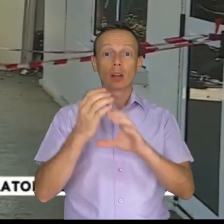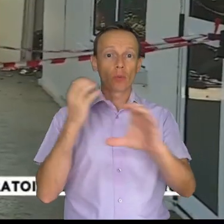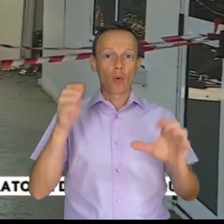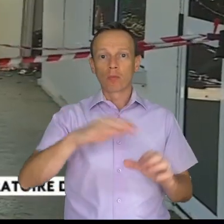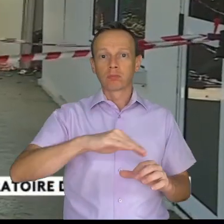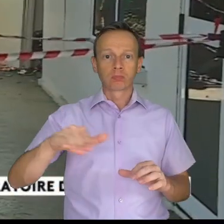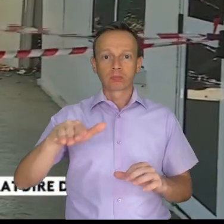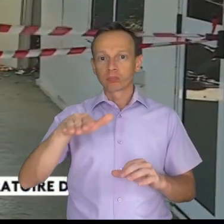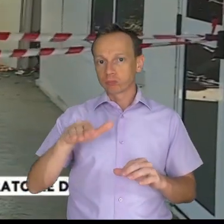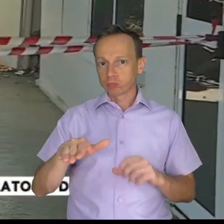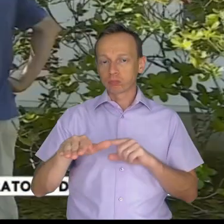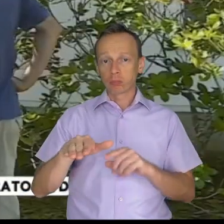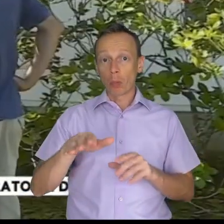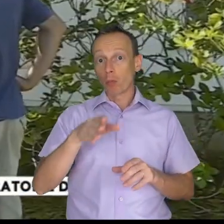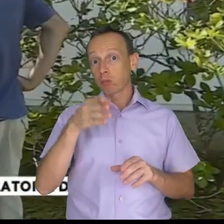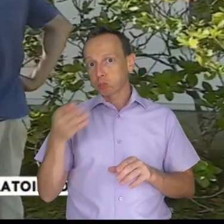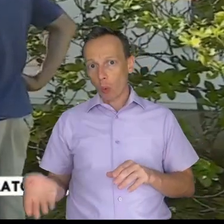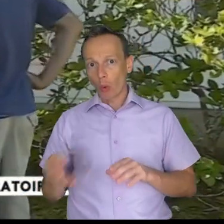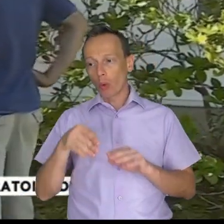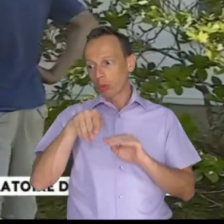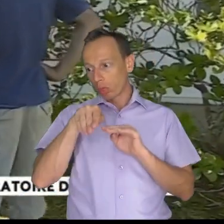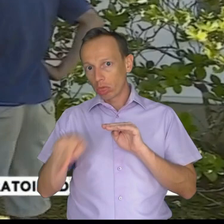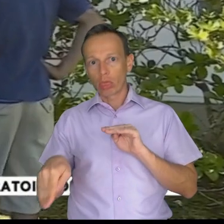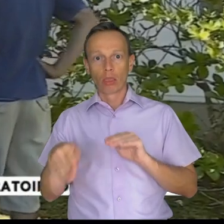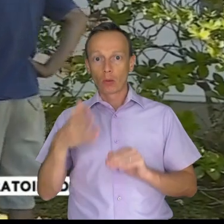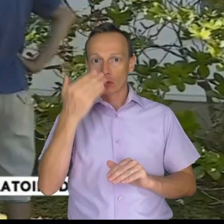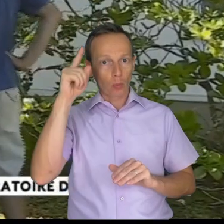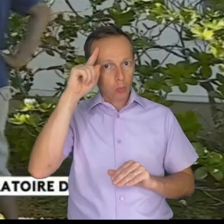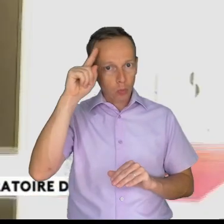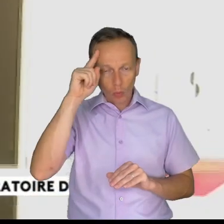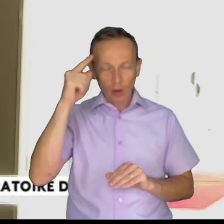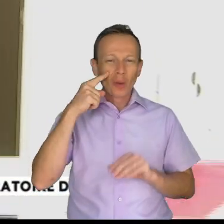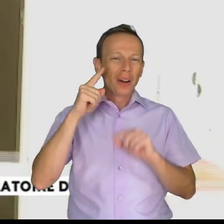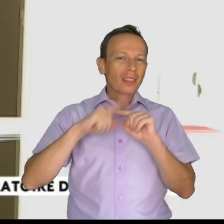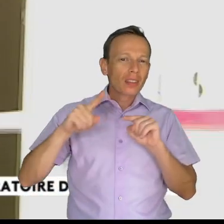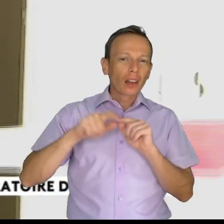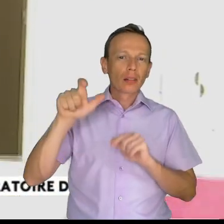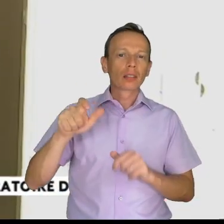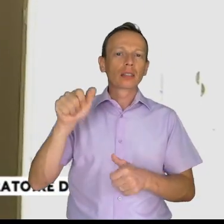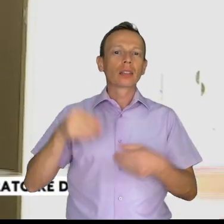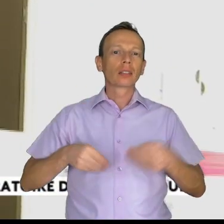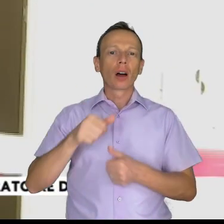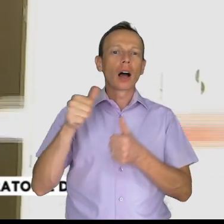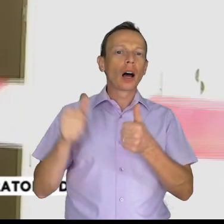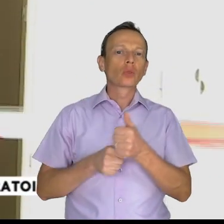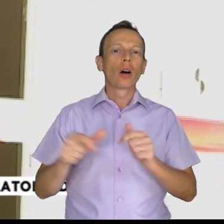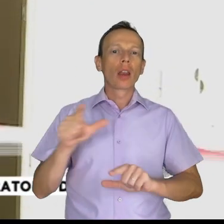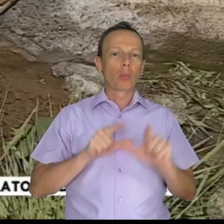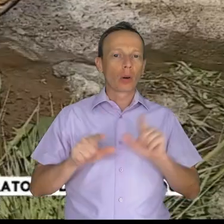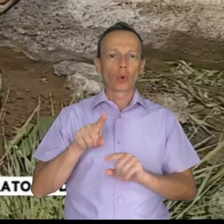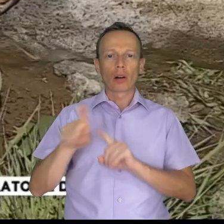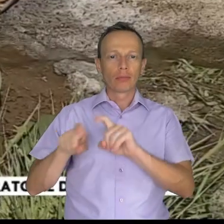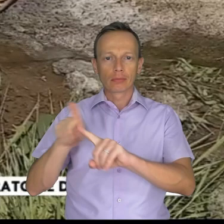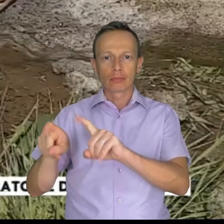chaussée et pour une raison encore inconnue, il bascule en contrebas. Plus de détails avec le directeur adjoint du laboratoire de géophysique au